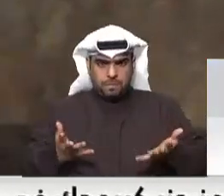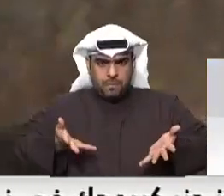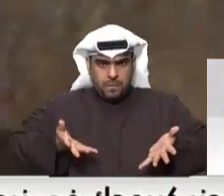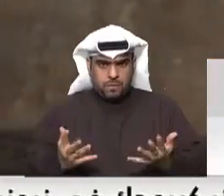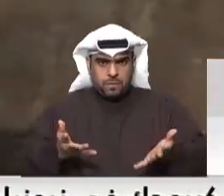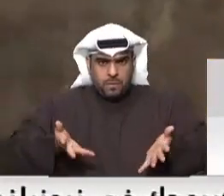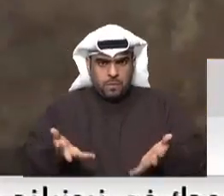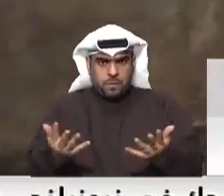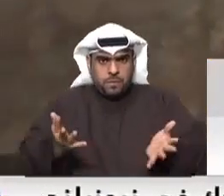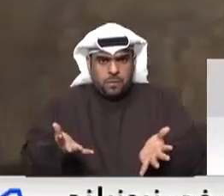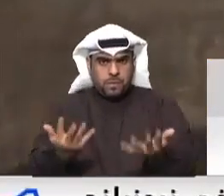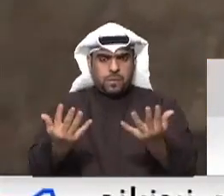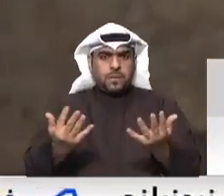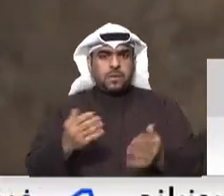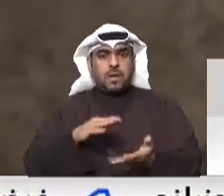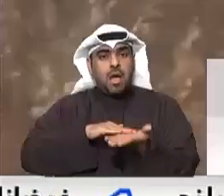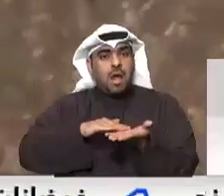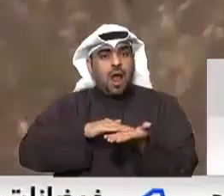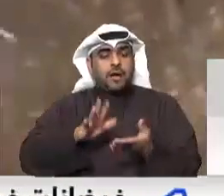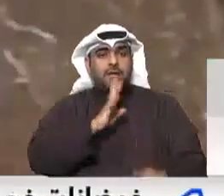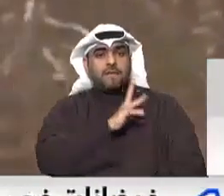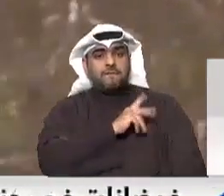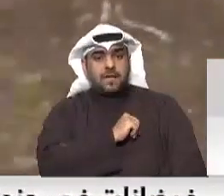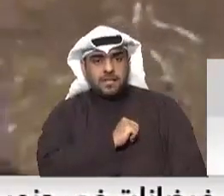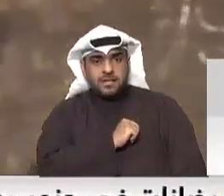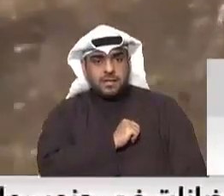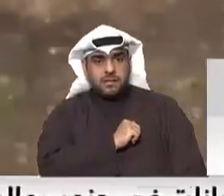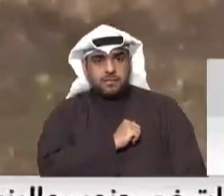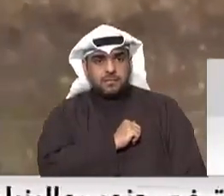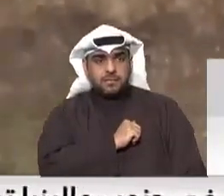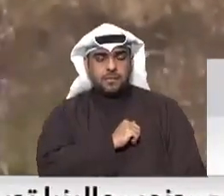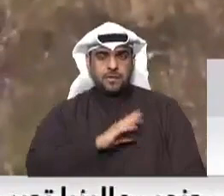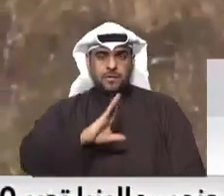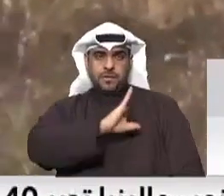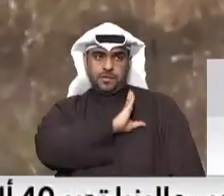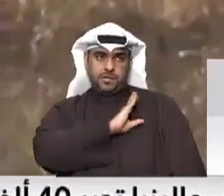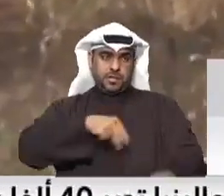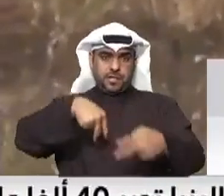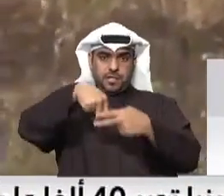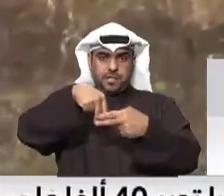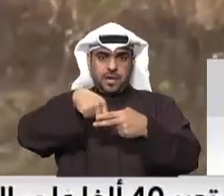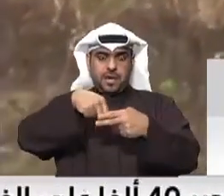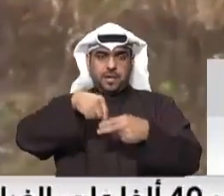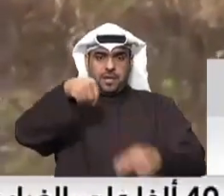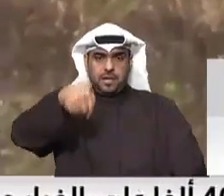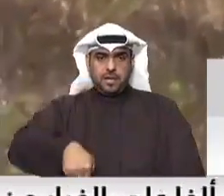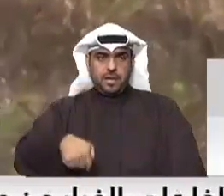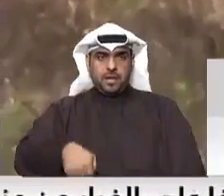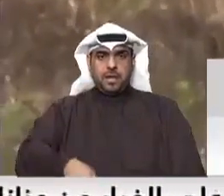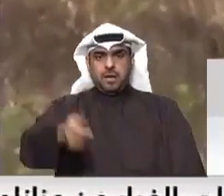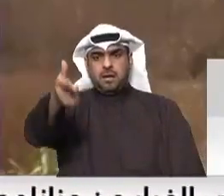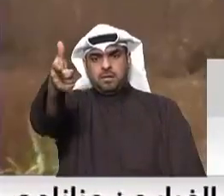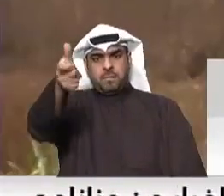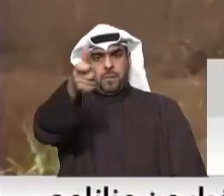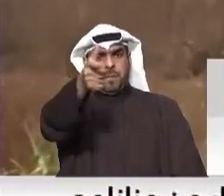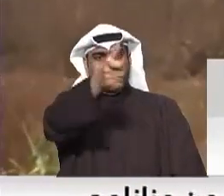المكان وسط إطلاق نار كثيف، فيما قام جنود الاحتلال بإطلاق النار صوب